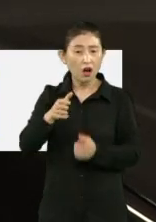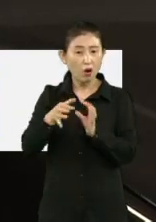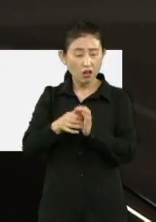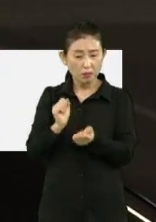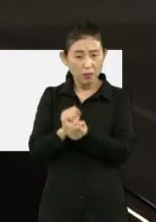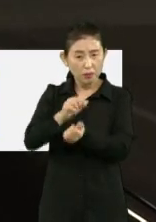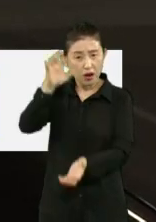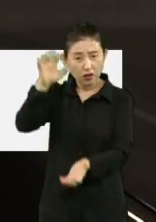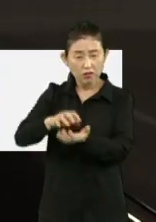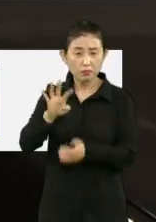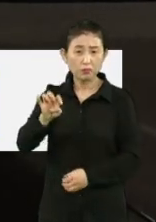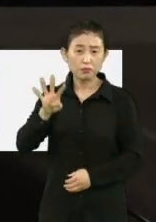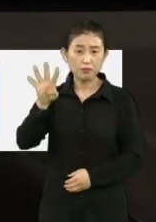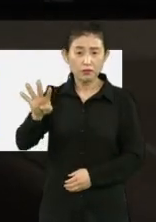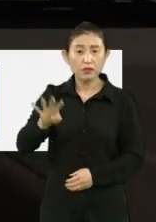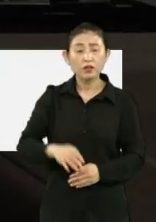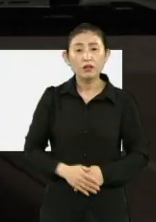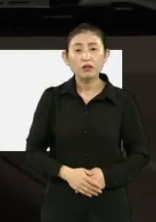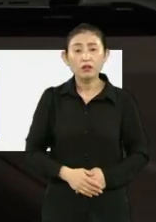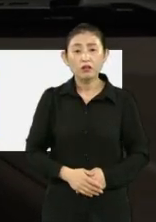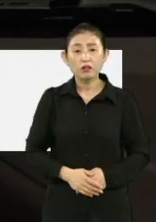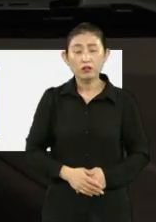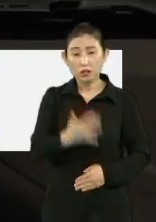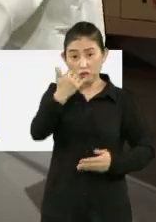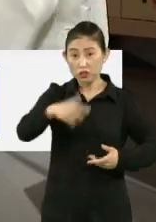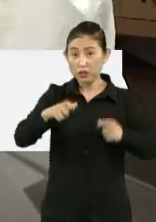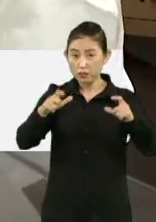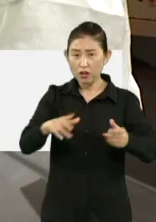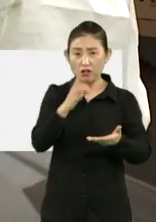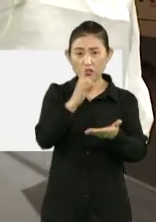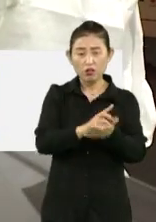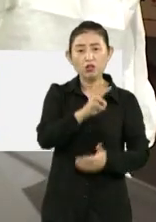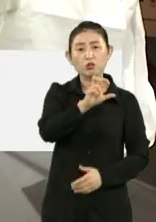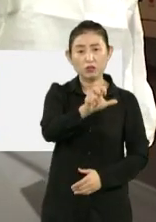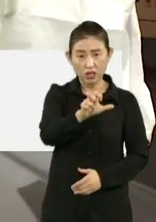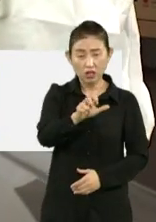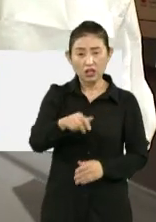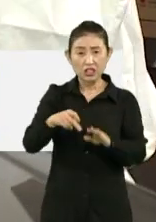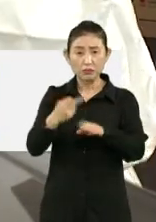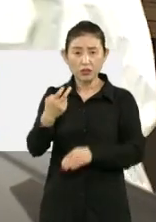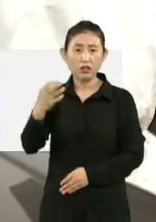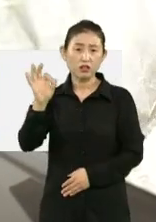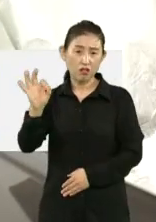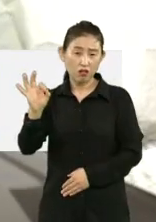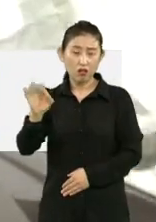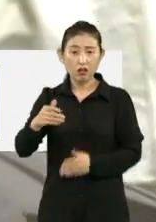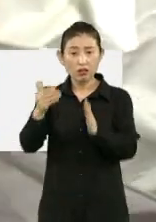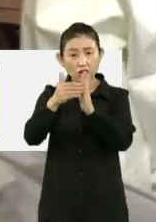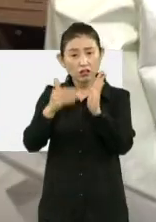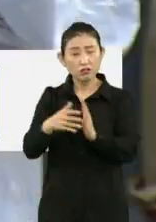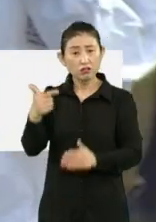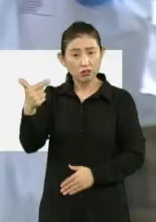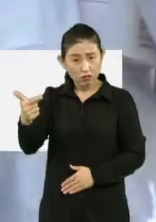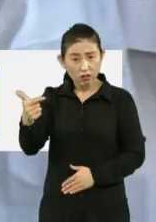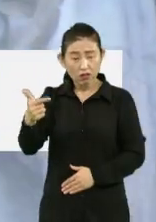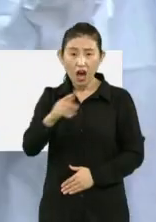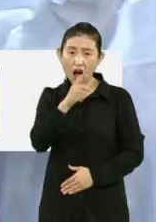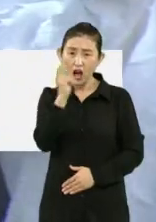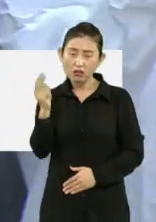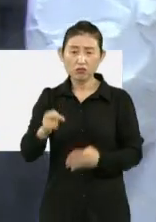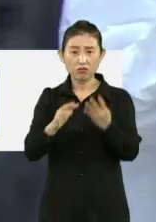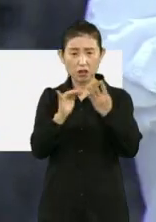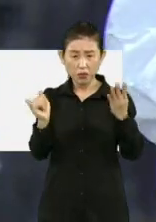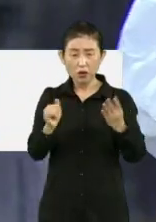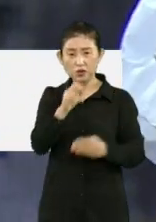누적 확진자는 44명 등입니다. 충남은 천안 25명과 금산 10명, 당진 6명, 아산